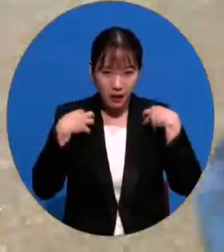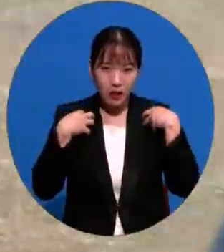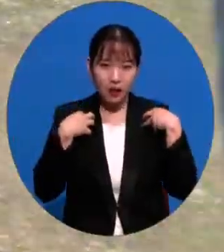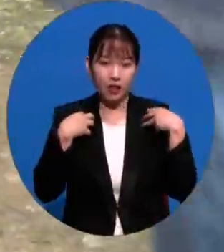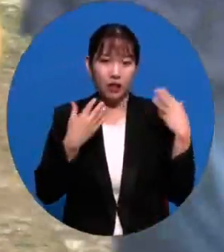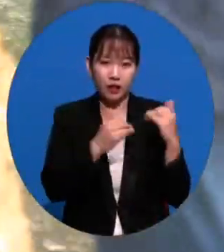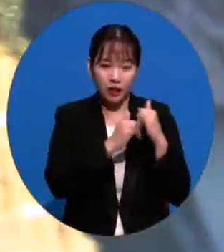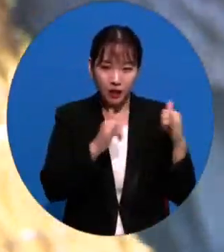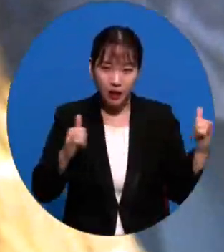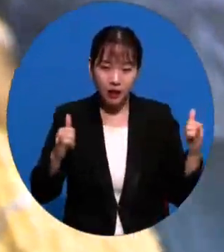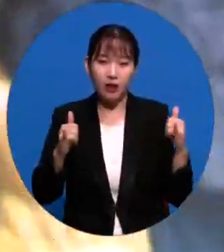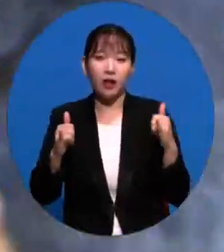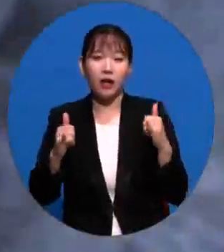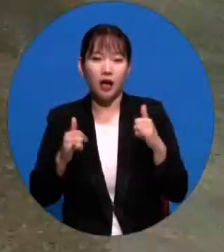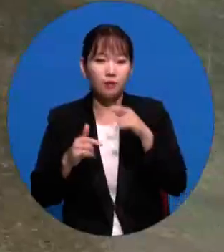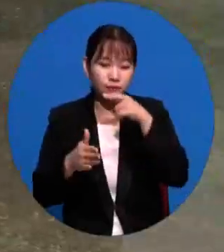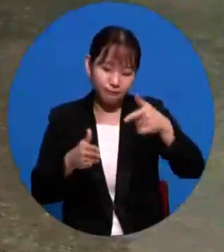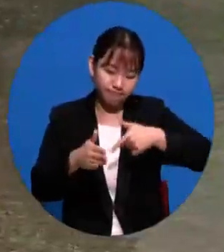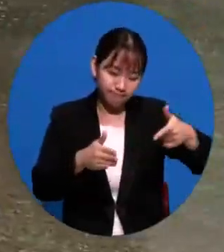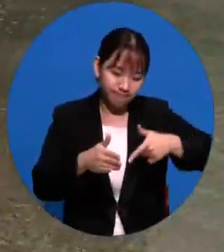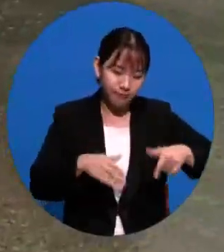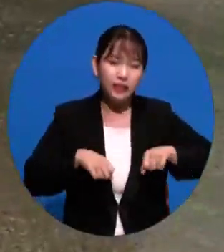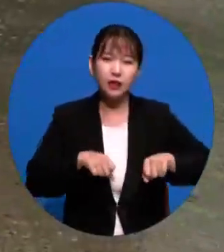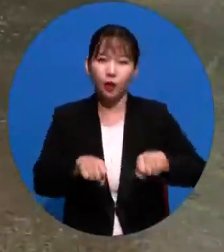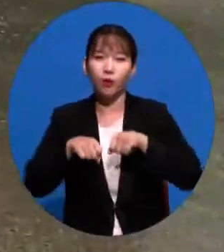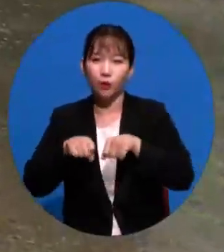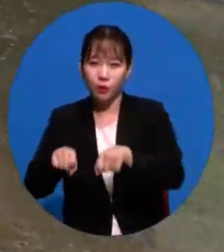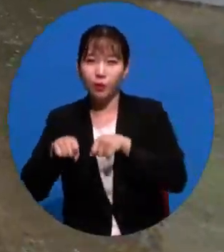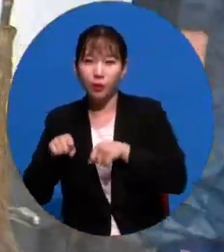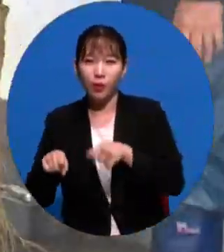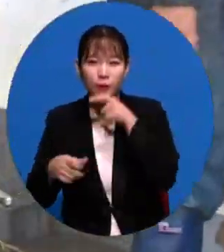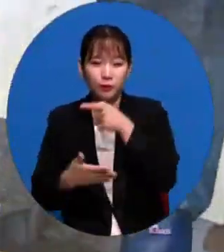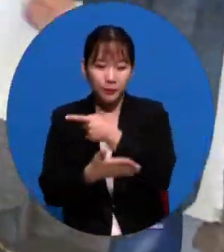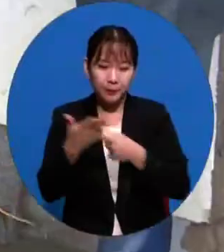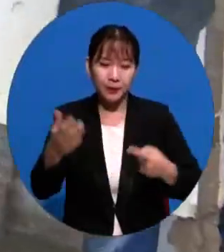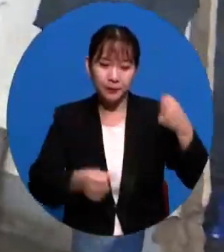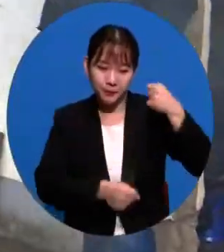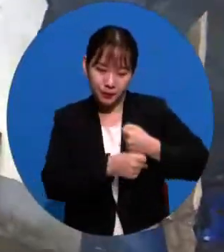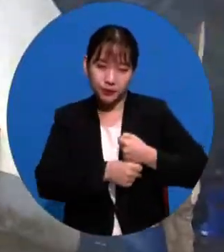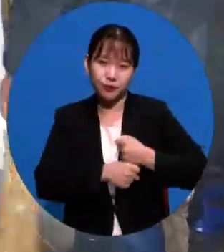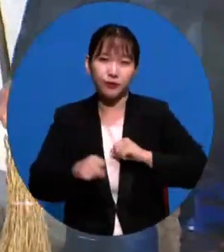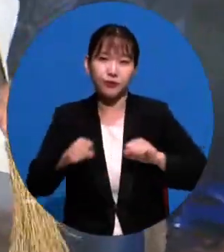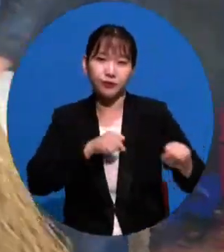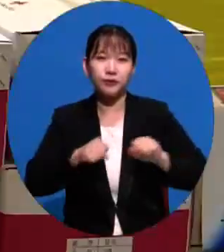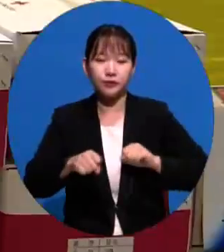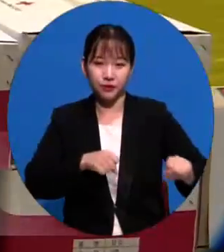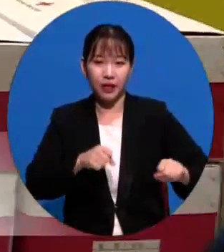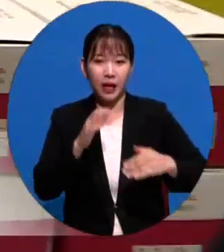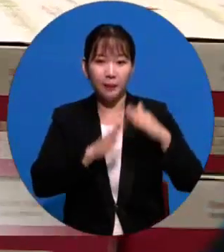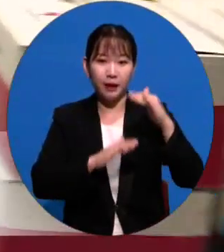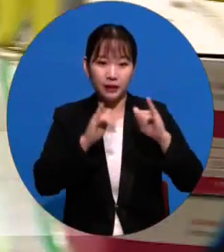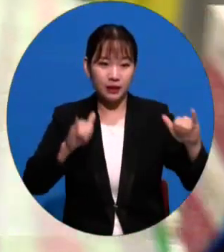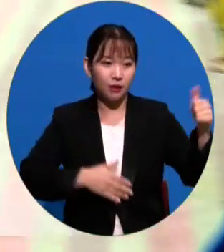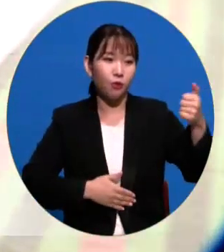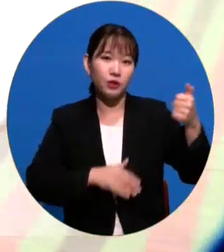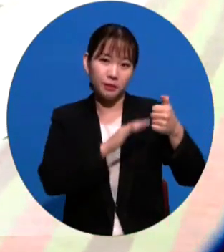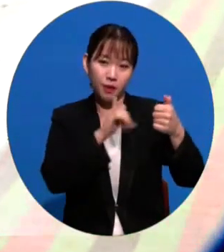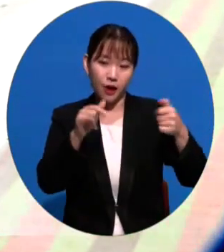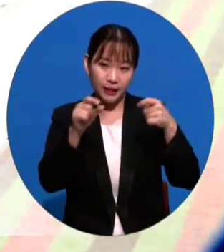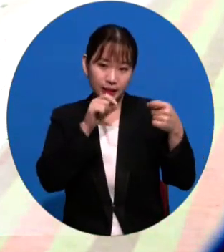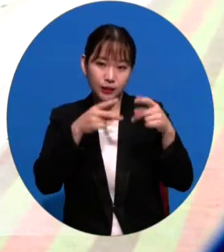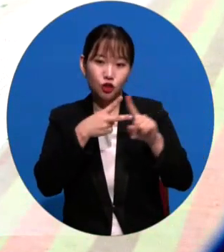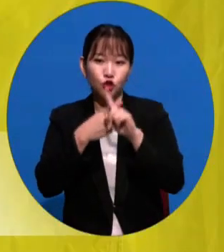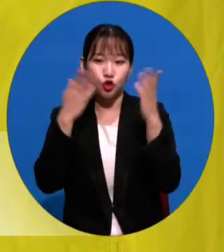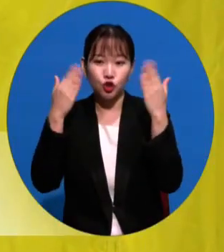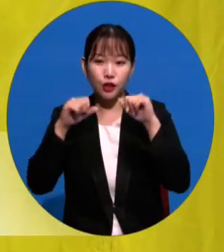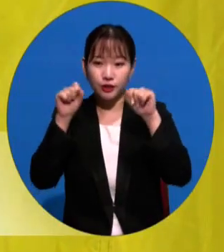주민들은 가재도구를 물로 씻어내고 마당을 청소하는 등 침수 피해 복구에 나섰습니다. 마을 주민 50여 명은 인근